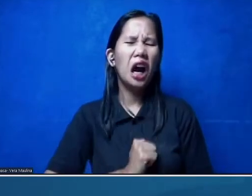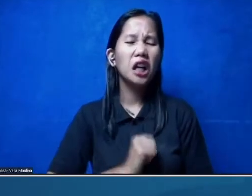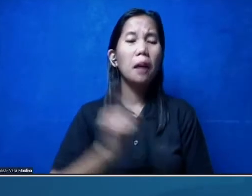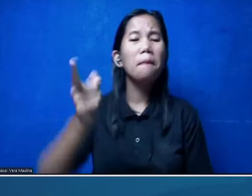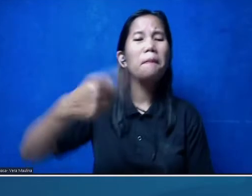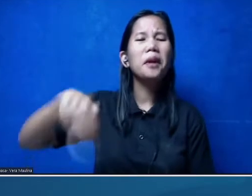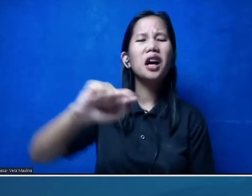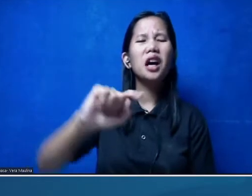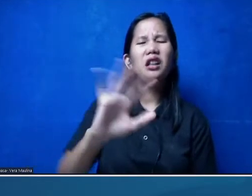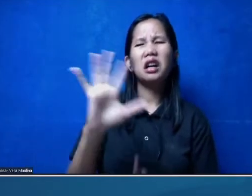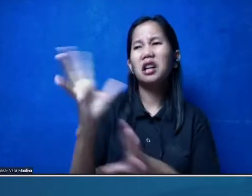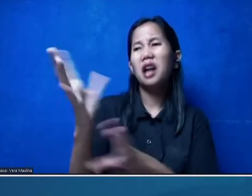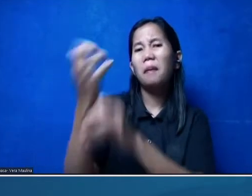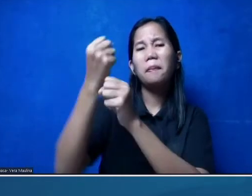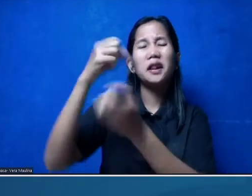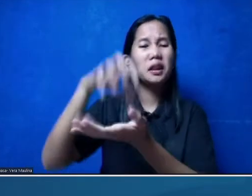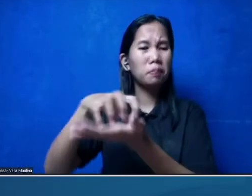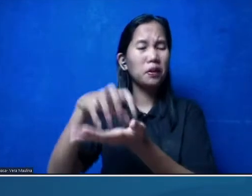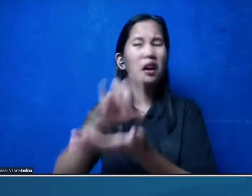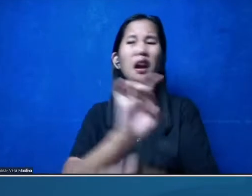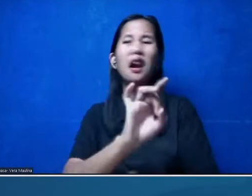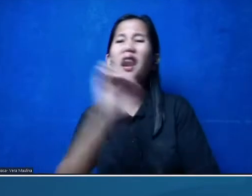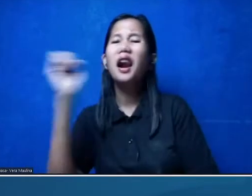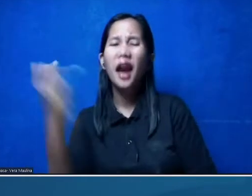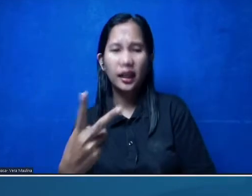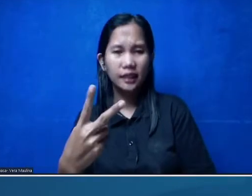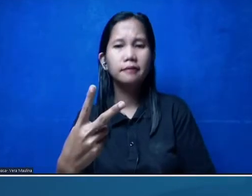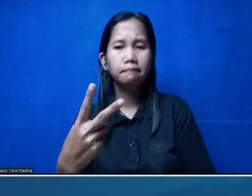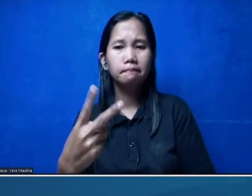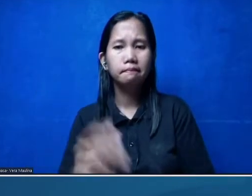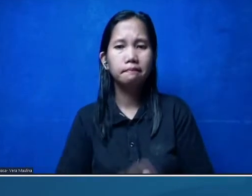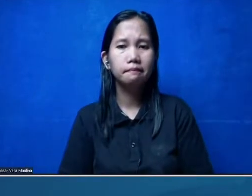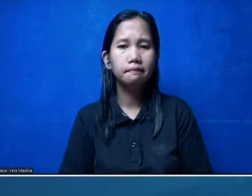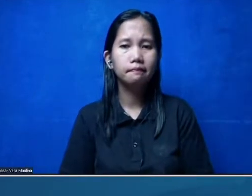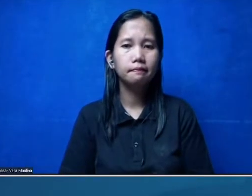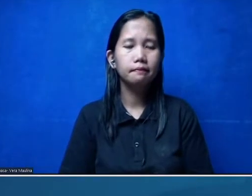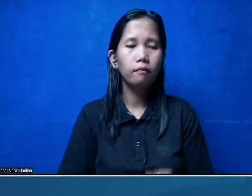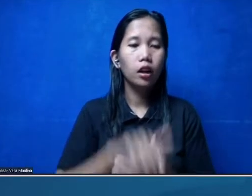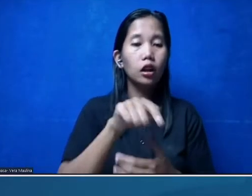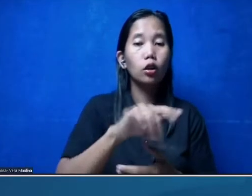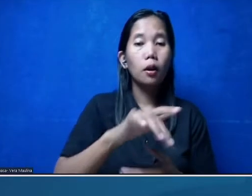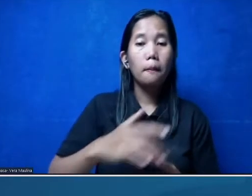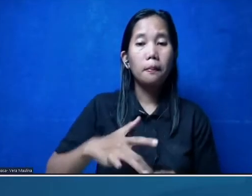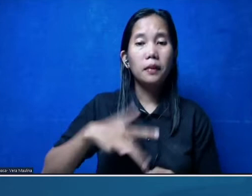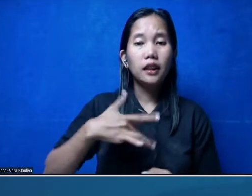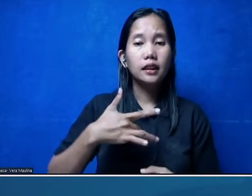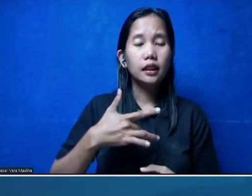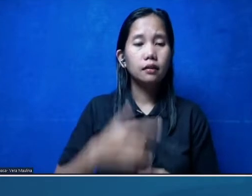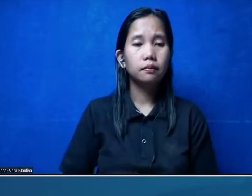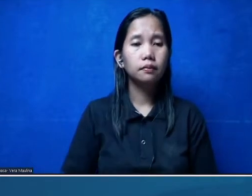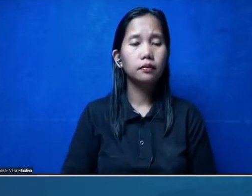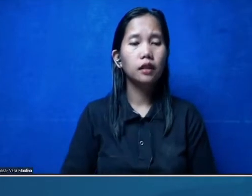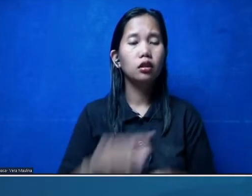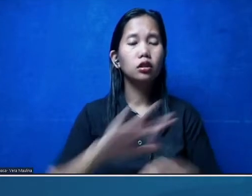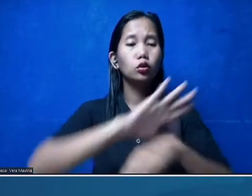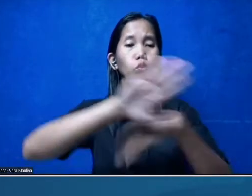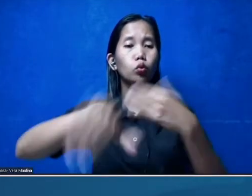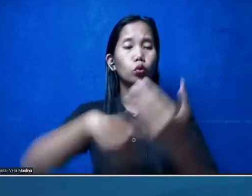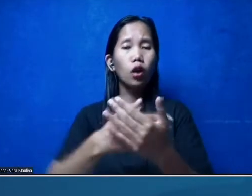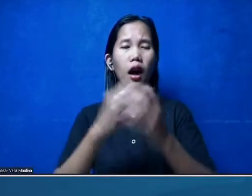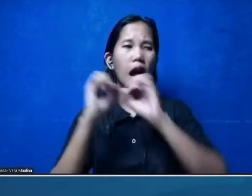seluruh minyak dilemparkan ke bawah ia dilemparkan ke bumi bersama-sama dengan